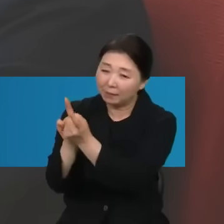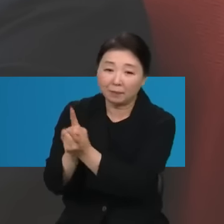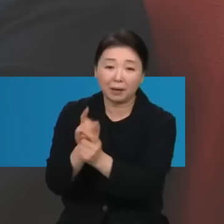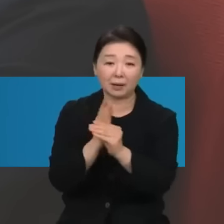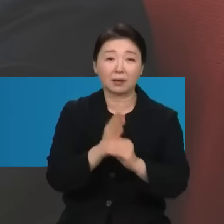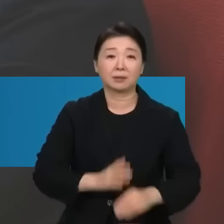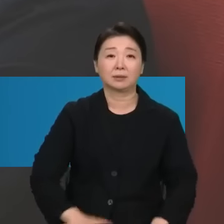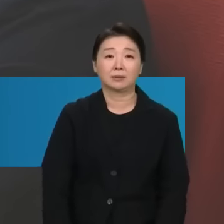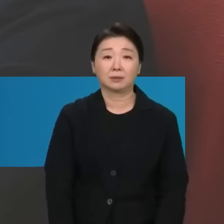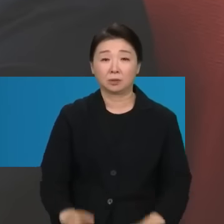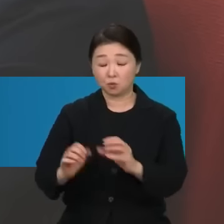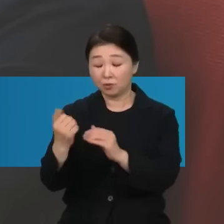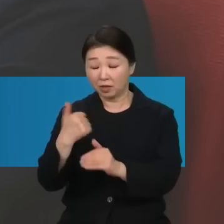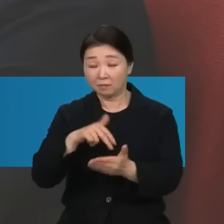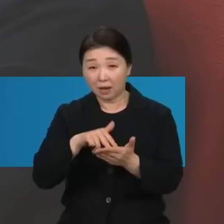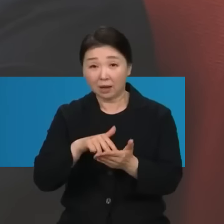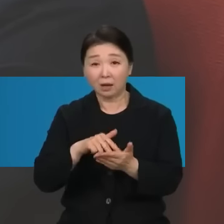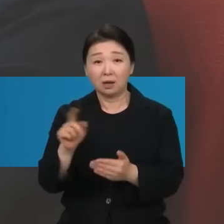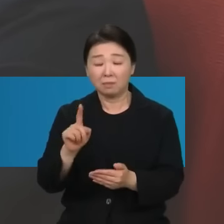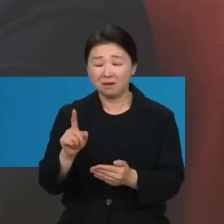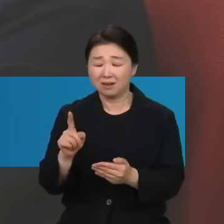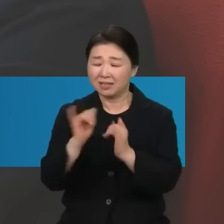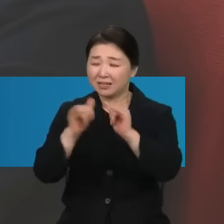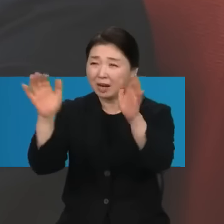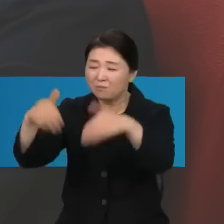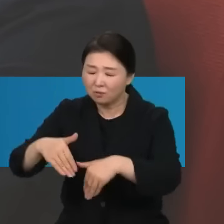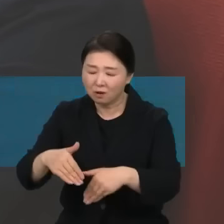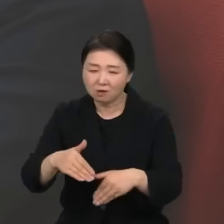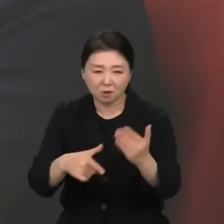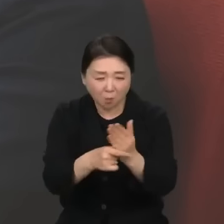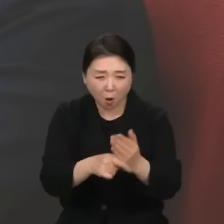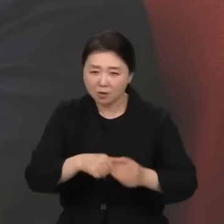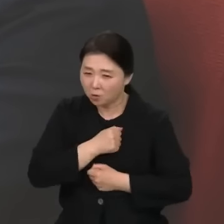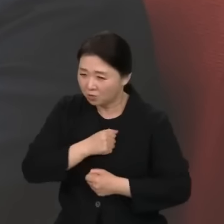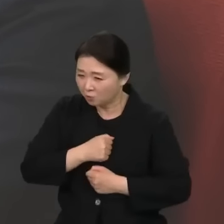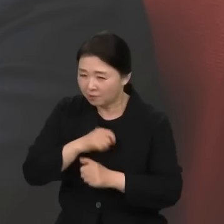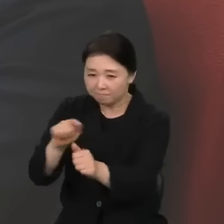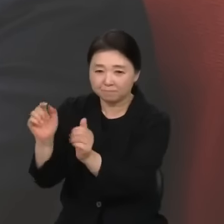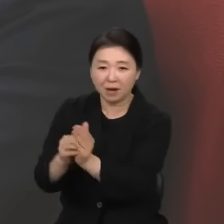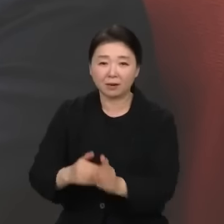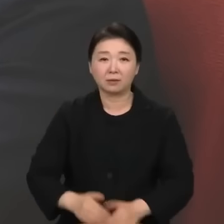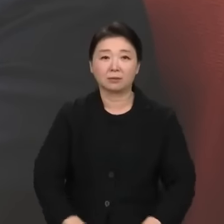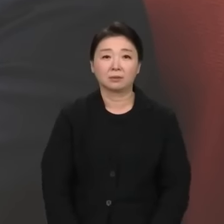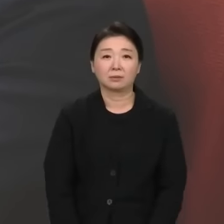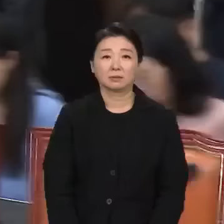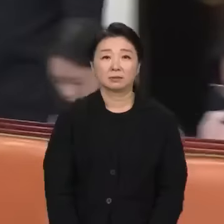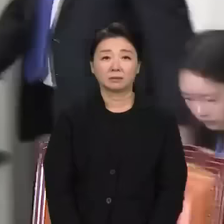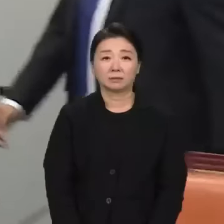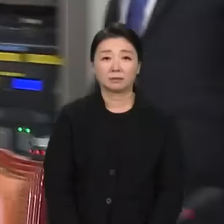나섰습니다. 국민의힘은 중진들을 불러모아 표단속에 들어갔습니다. 유정화 기자입니다.